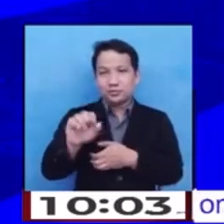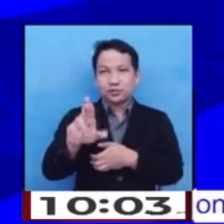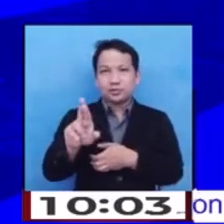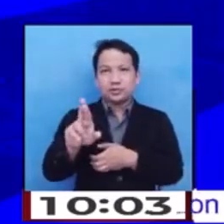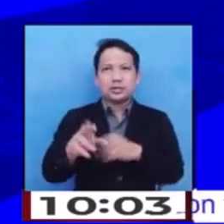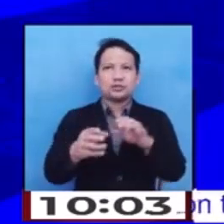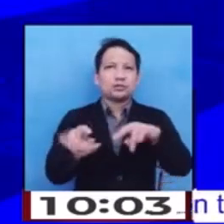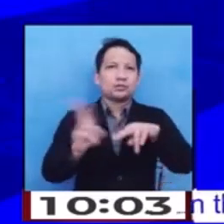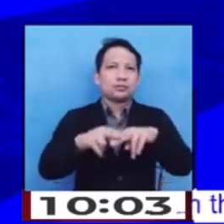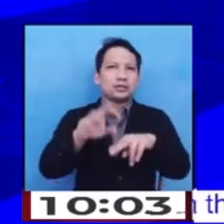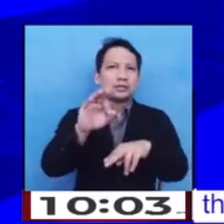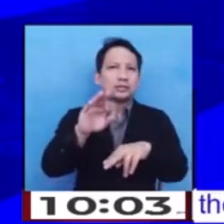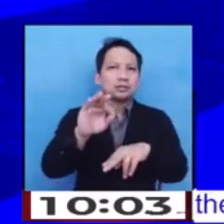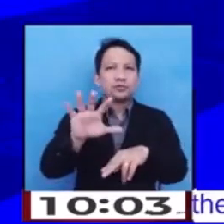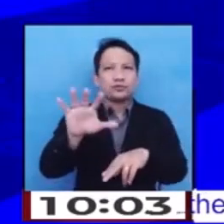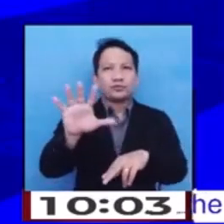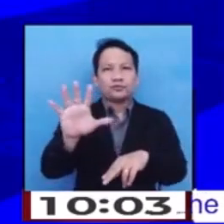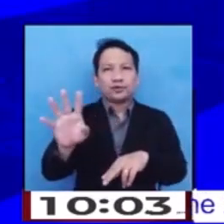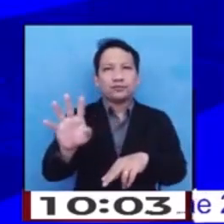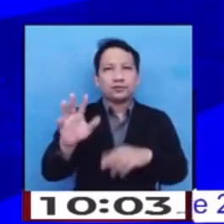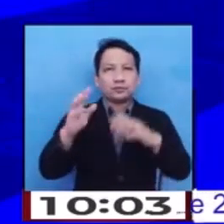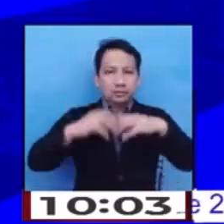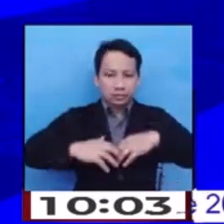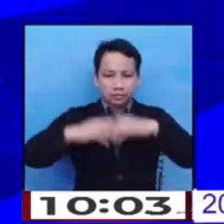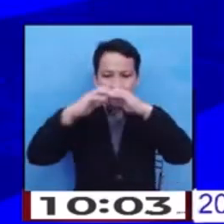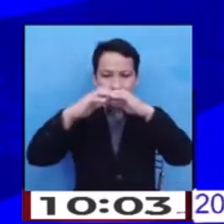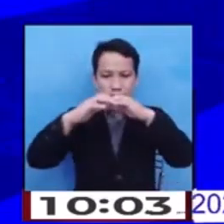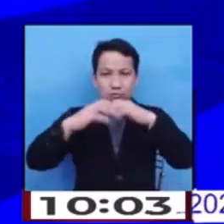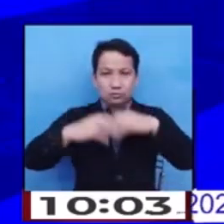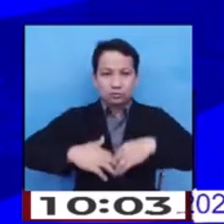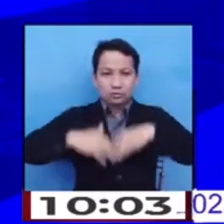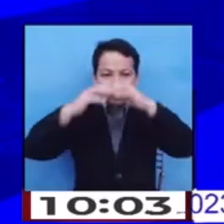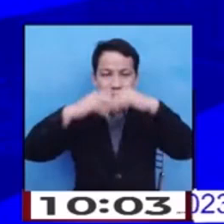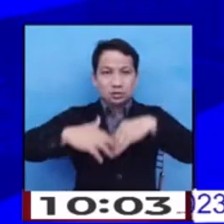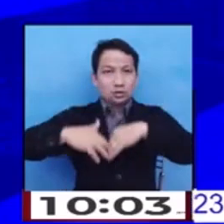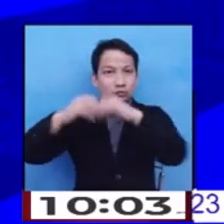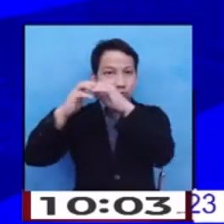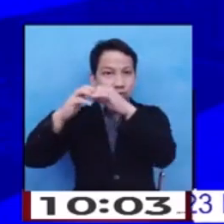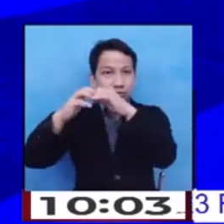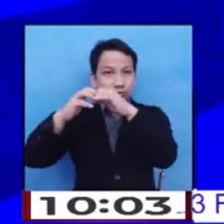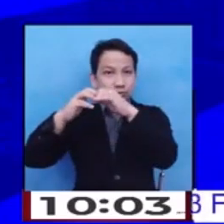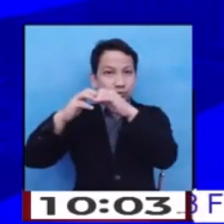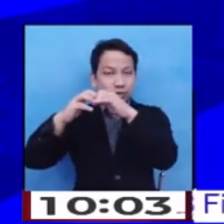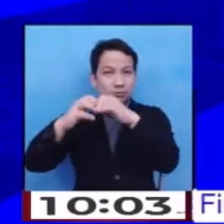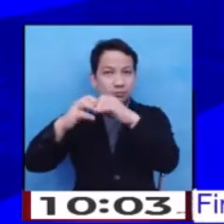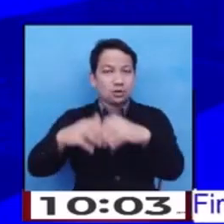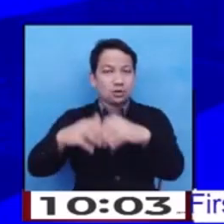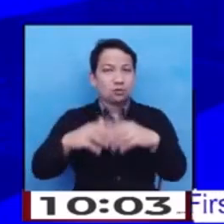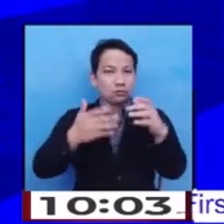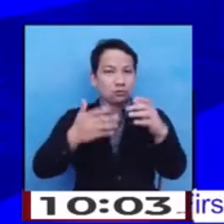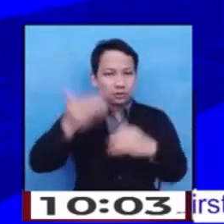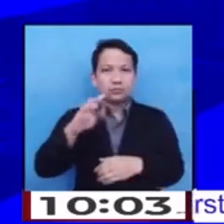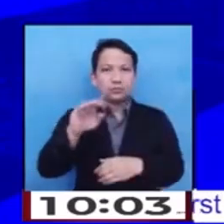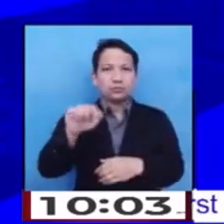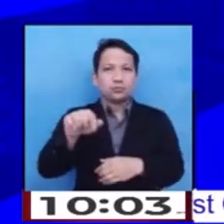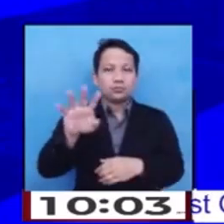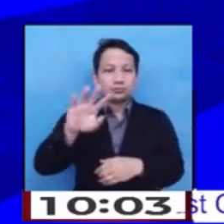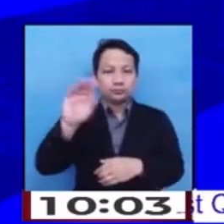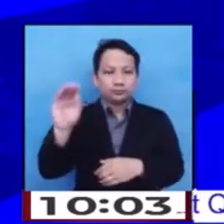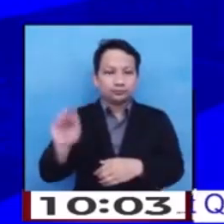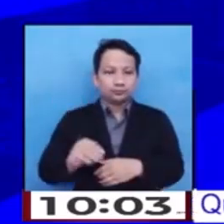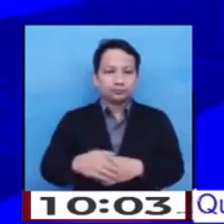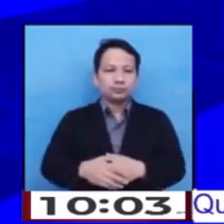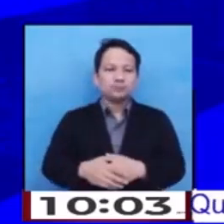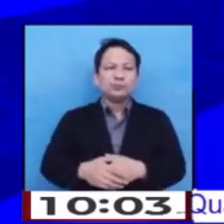19.5%, at construction na tumaas ng 14.3%. Sa unang quarter ng